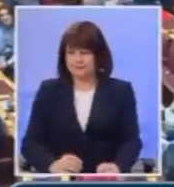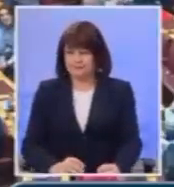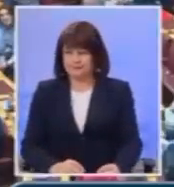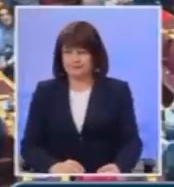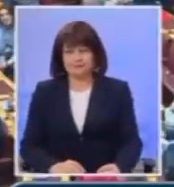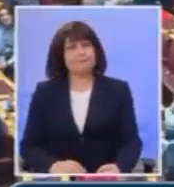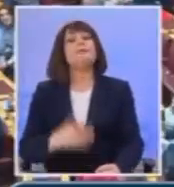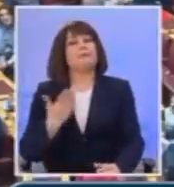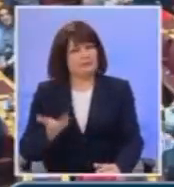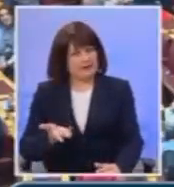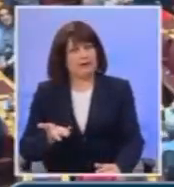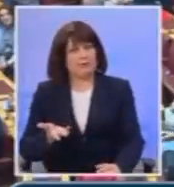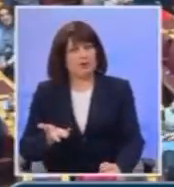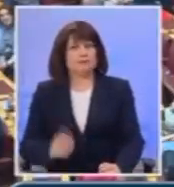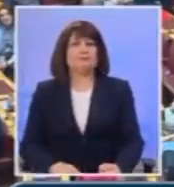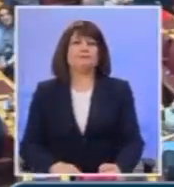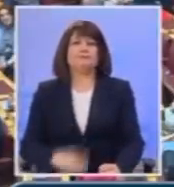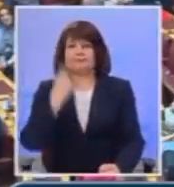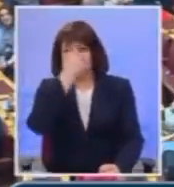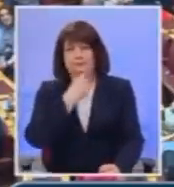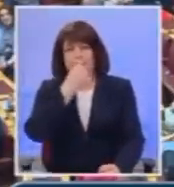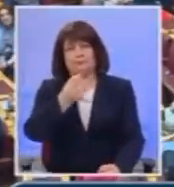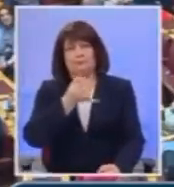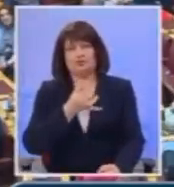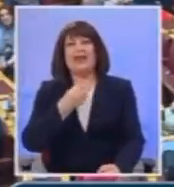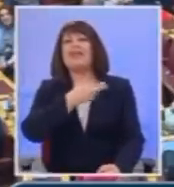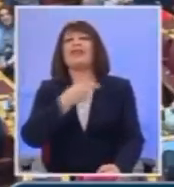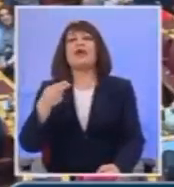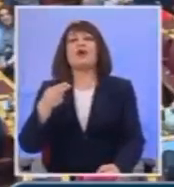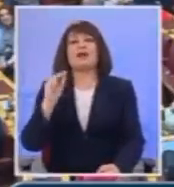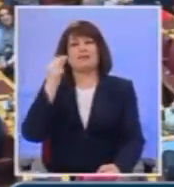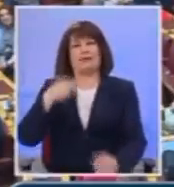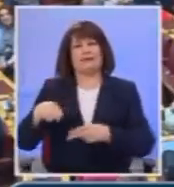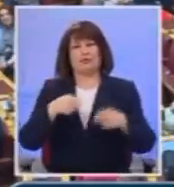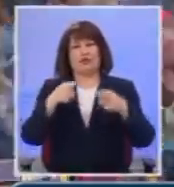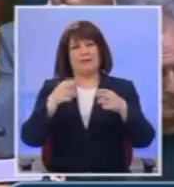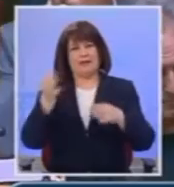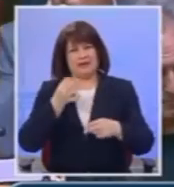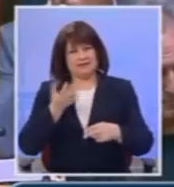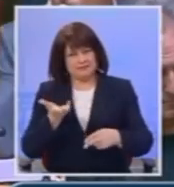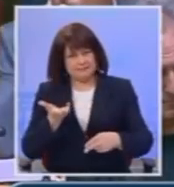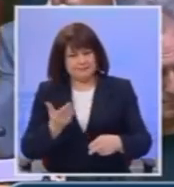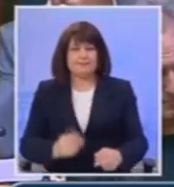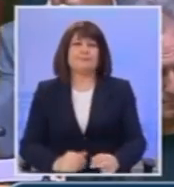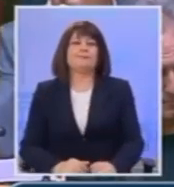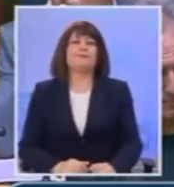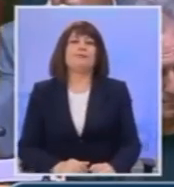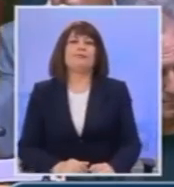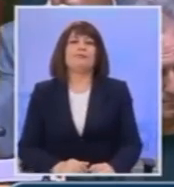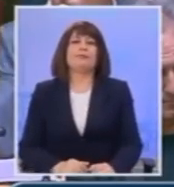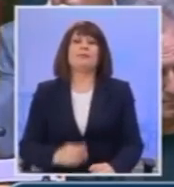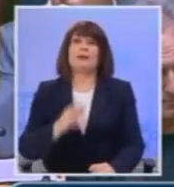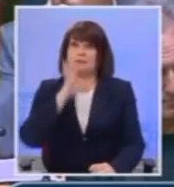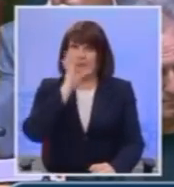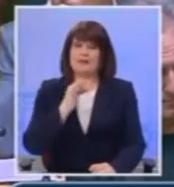Λοιπόν, κάνατε μια προσωπική αναφορά στον κύριο Θεοχάρη. Θα θέλαμε, και πραγματικά θα